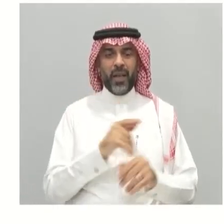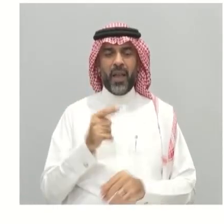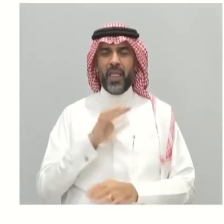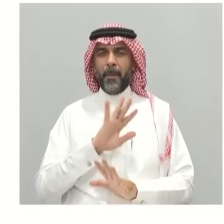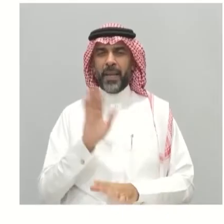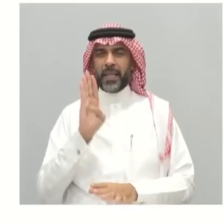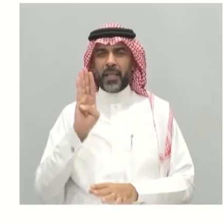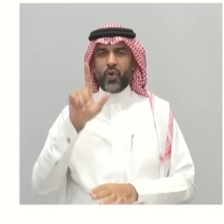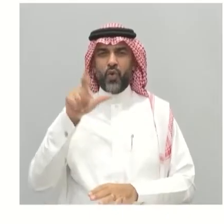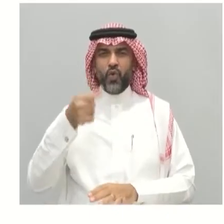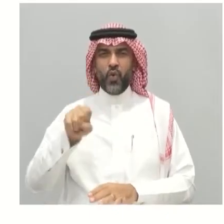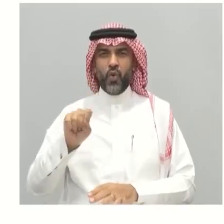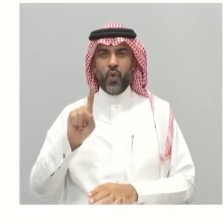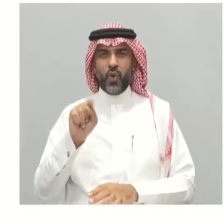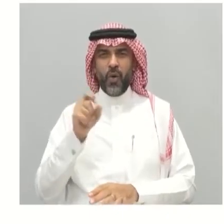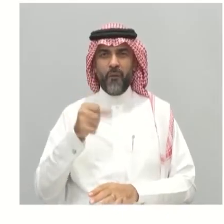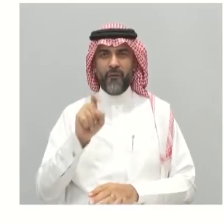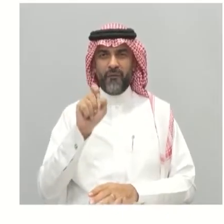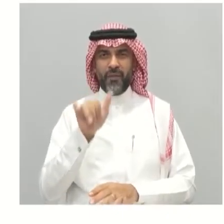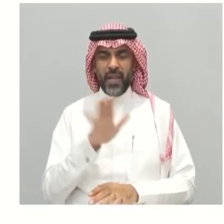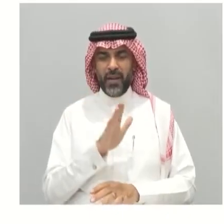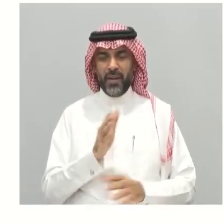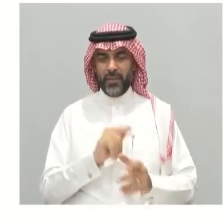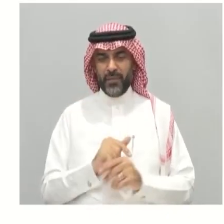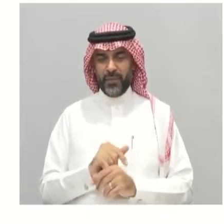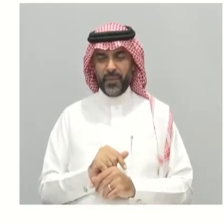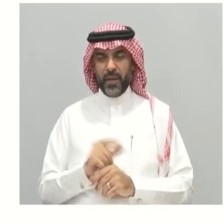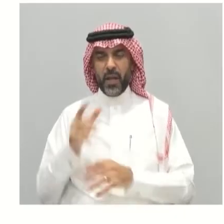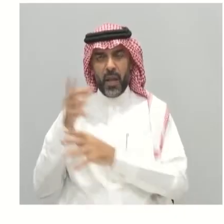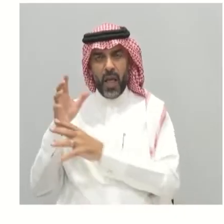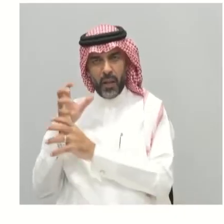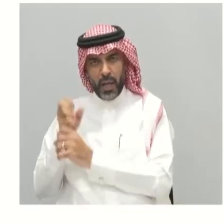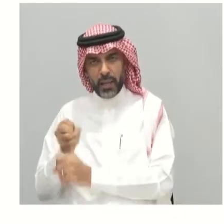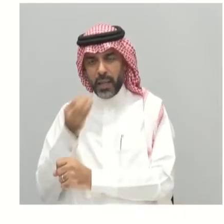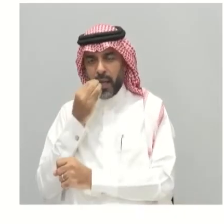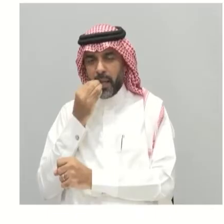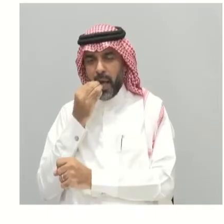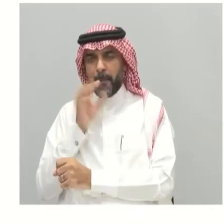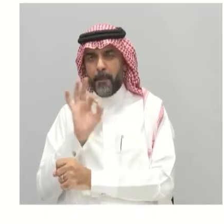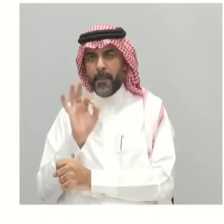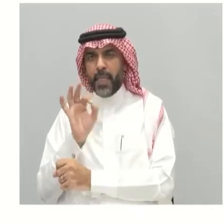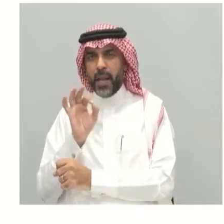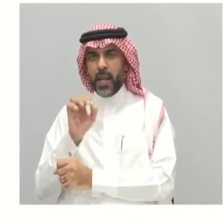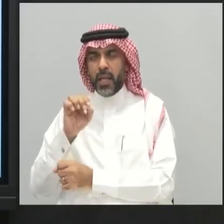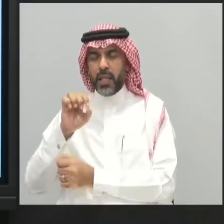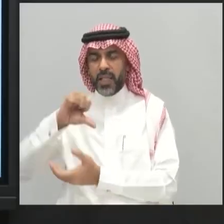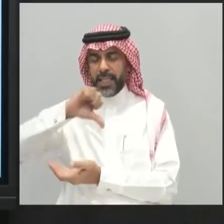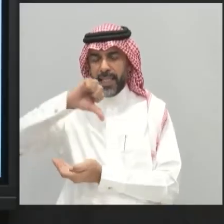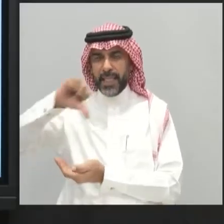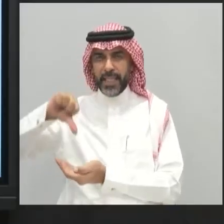صبغه الكلوروفيل وايضا فديتومات تخزن الغذاء على شكل زيوت وحياء